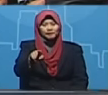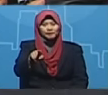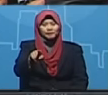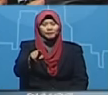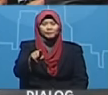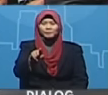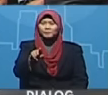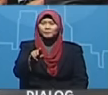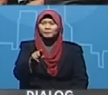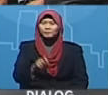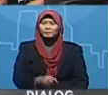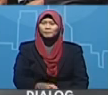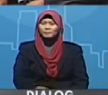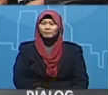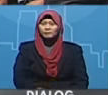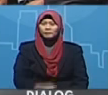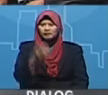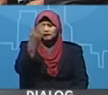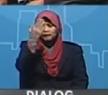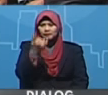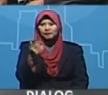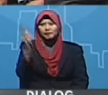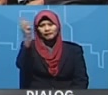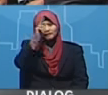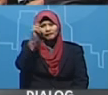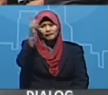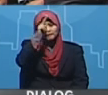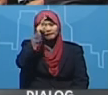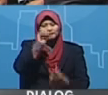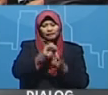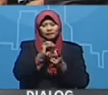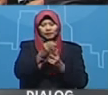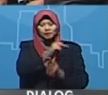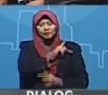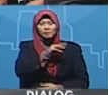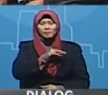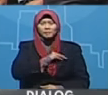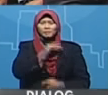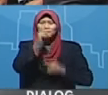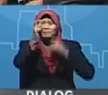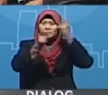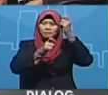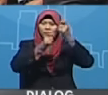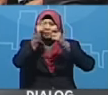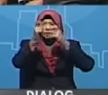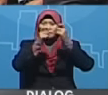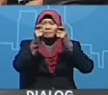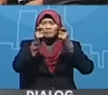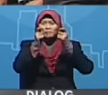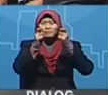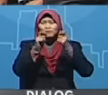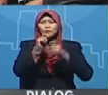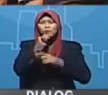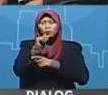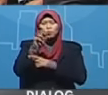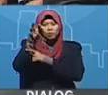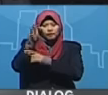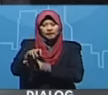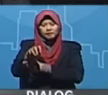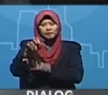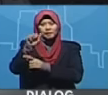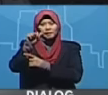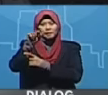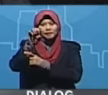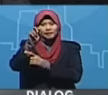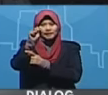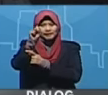tanya, kenapa kerajaan ataupun kementerian pelancongan tidak mewajibkan agensi